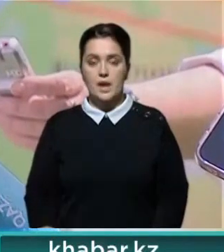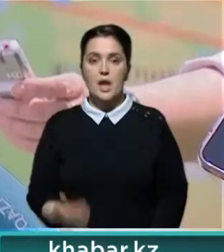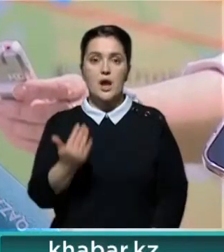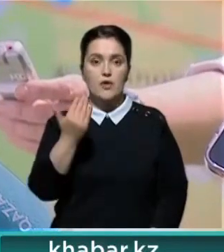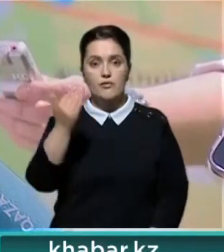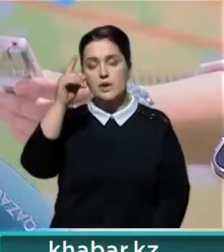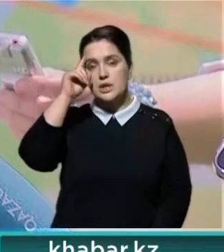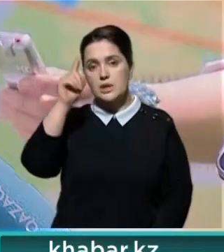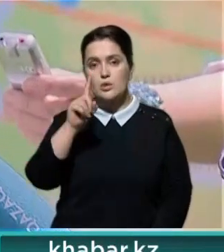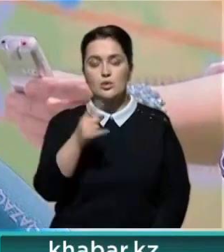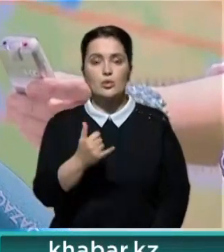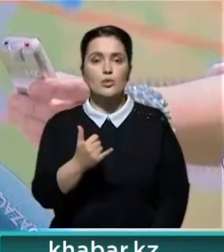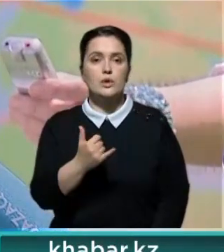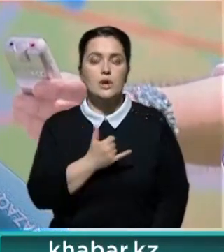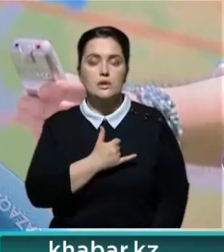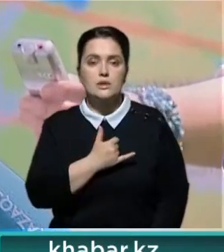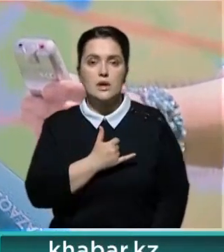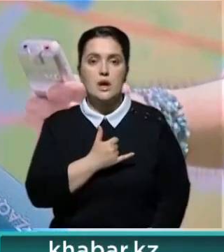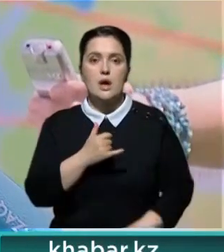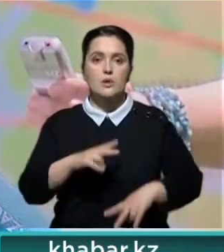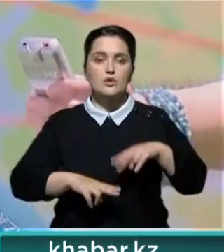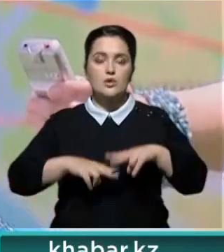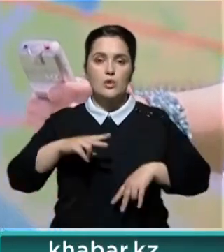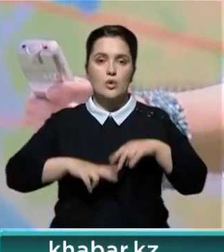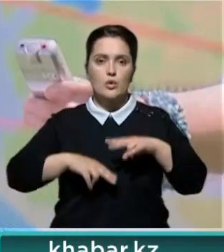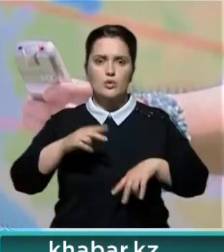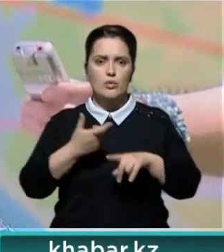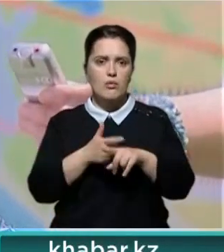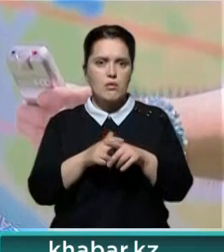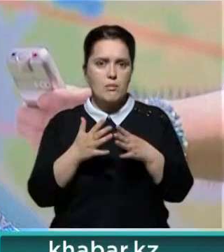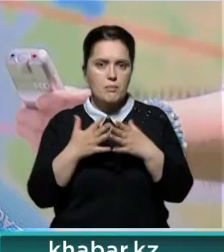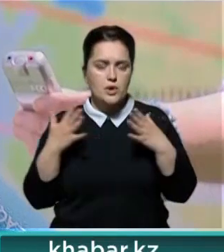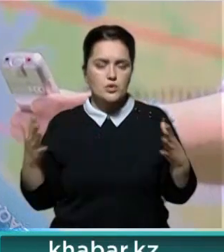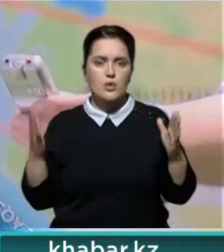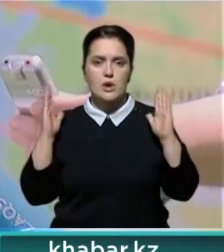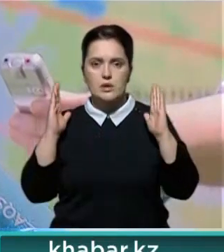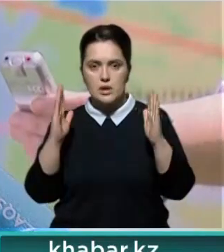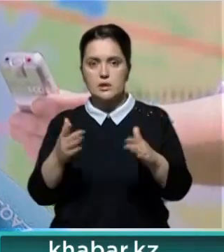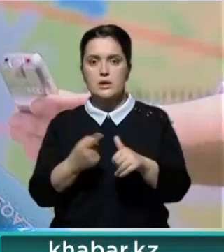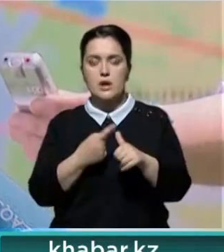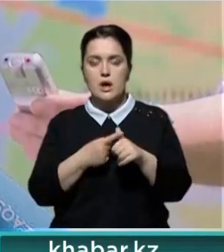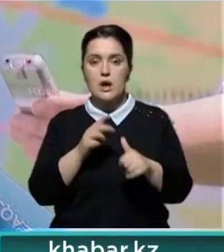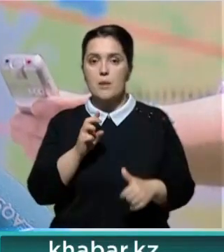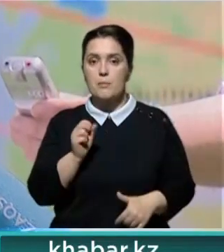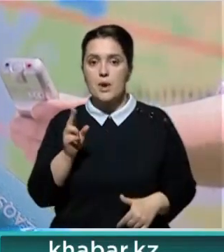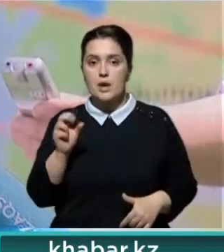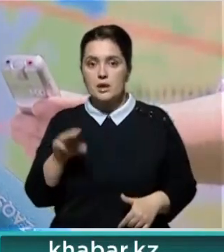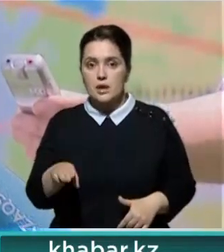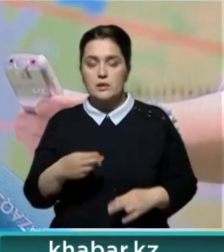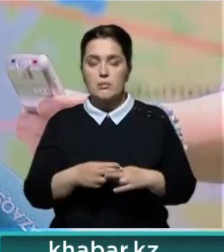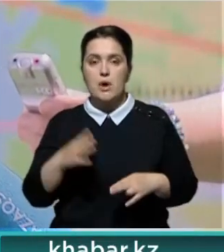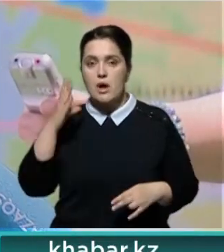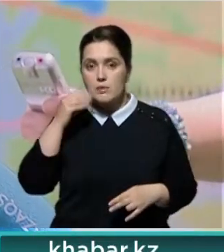знаете что у нас строится очень большой коридор называется Бакат большая